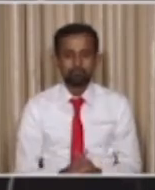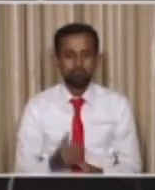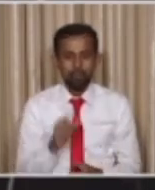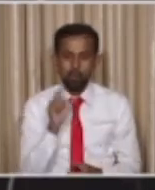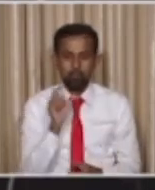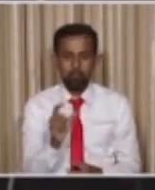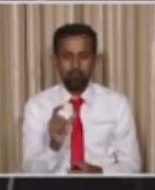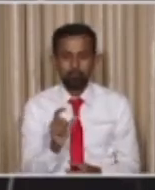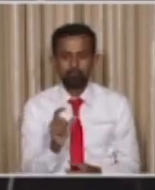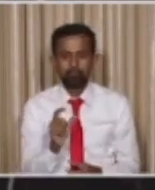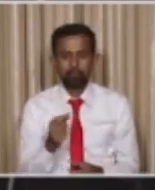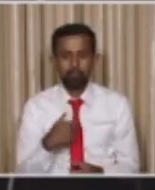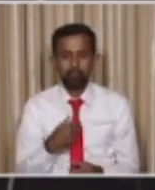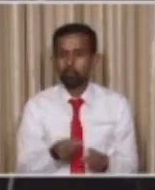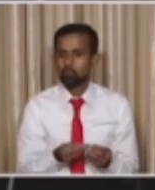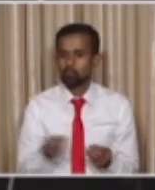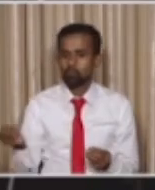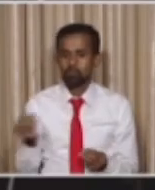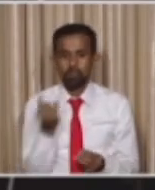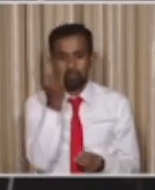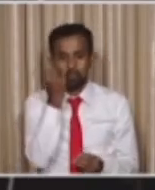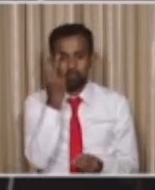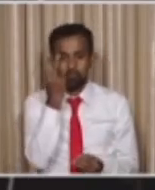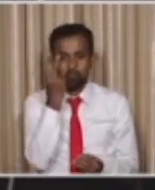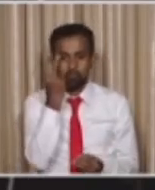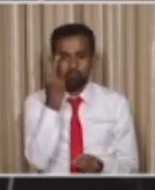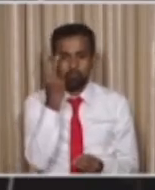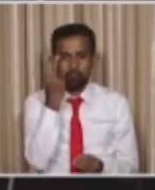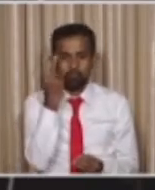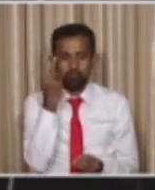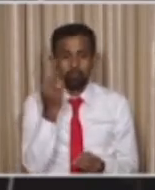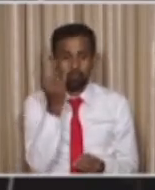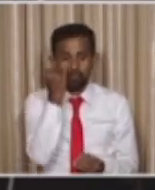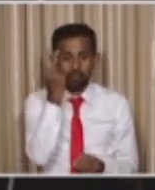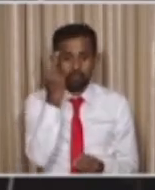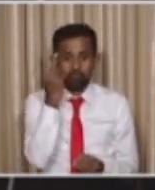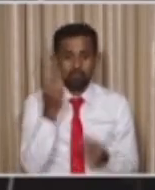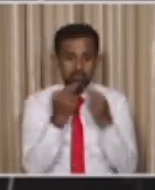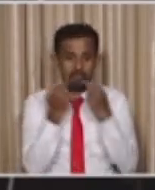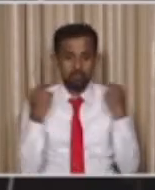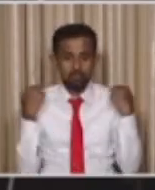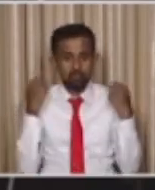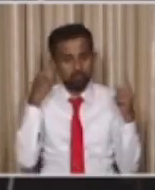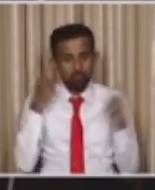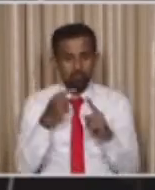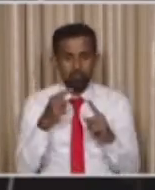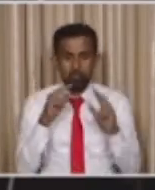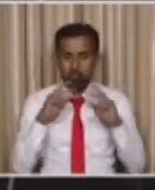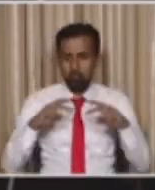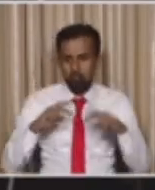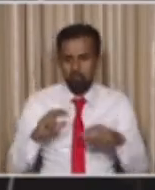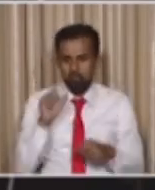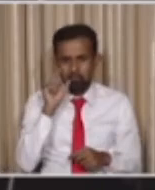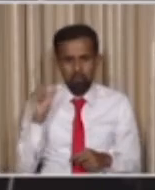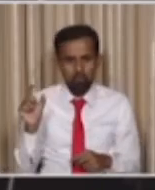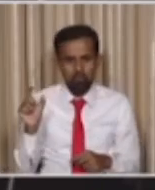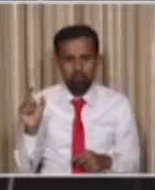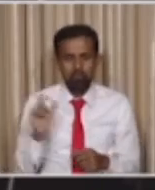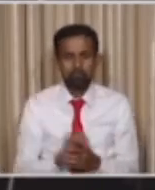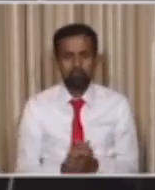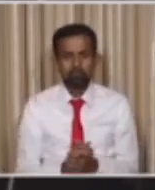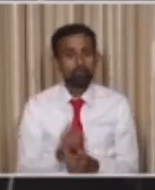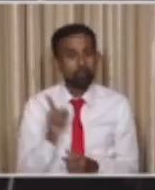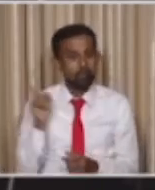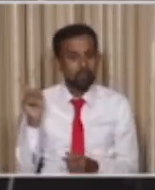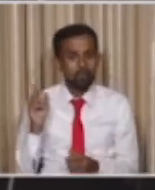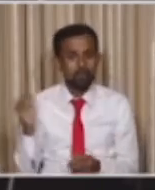ගත්තොතින් අපේ අසල්වැසි සිංගප්පූරුව අපේ සිංගප්පූරුවේ රේගුව පිළිබඳ අපි අධ්‍යයනය කරලා බැලුවොතින්